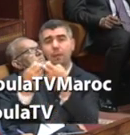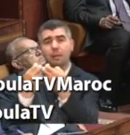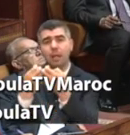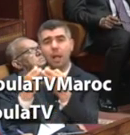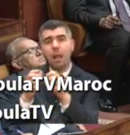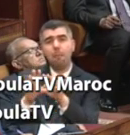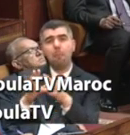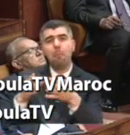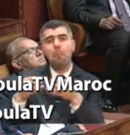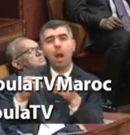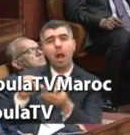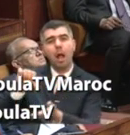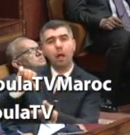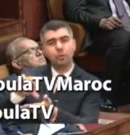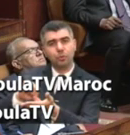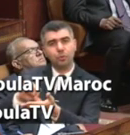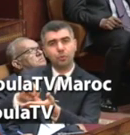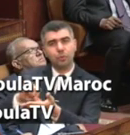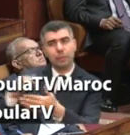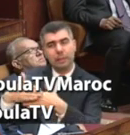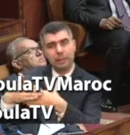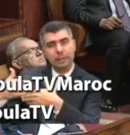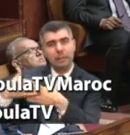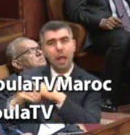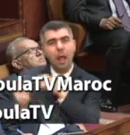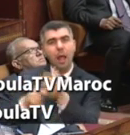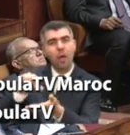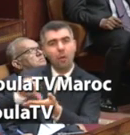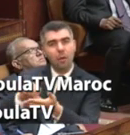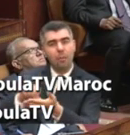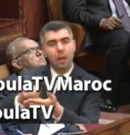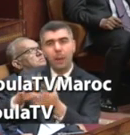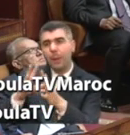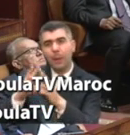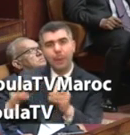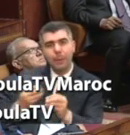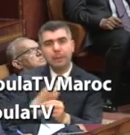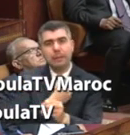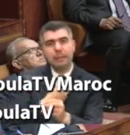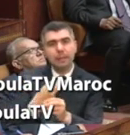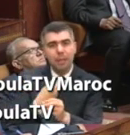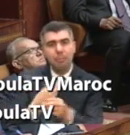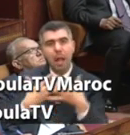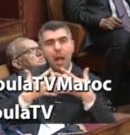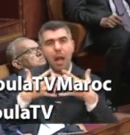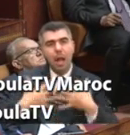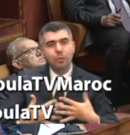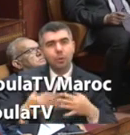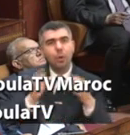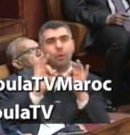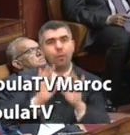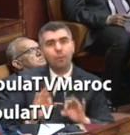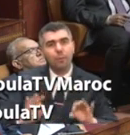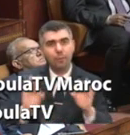داء السكري، أطباء تقدير، تقنيي الأشعة قلال، المداومة ما